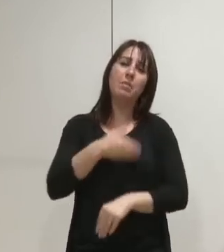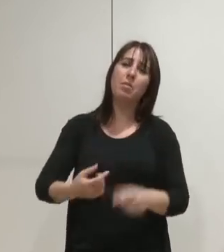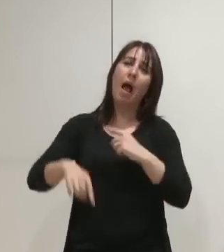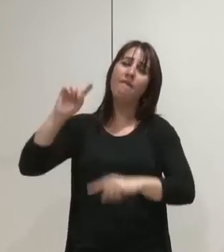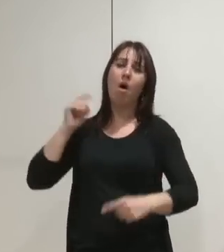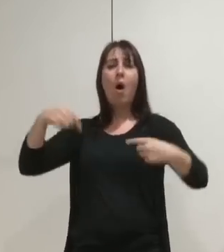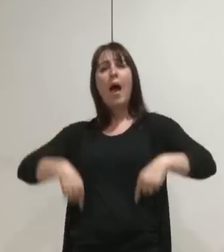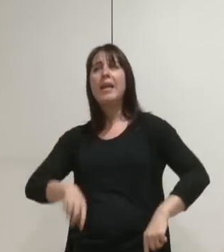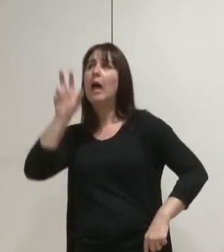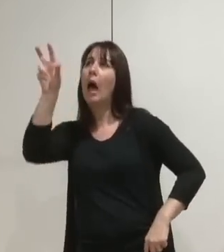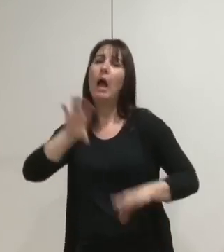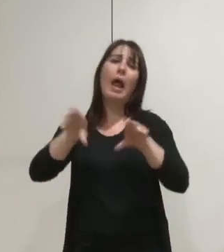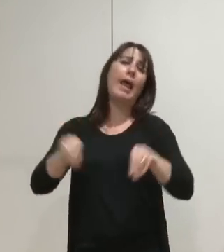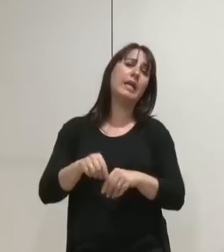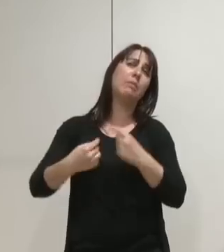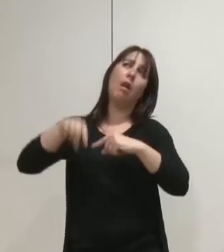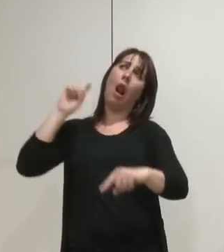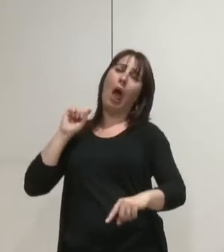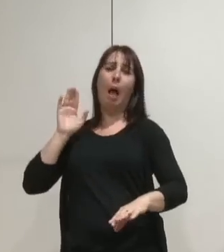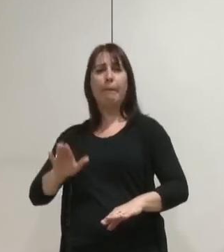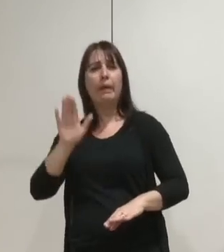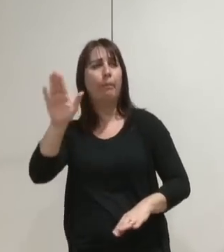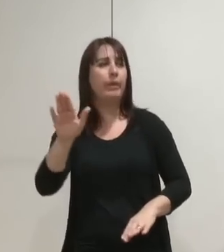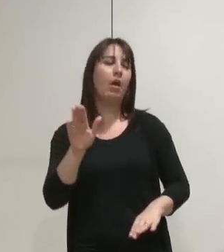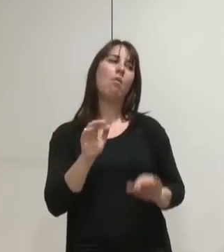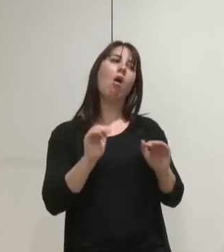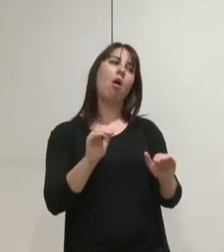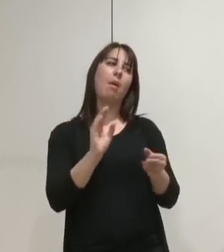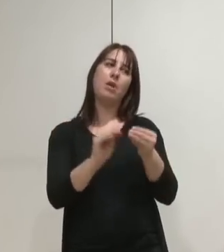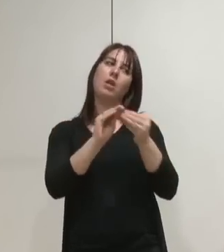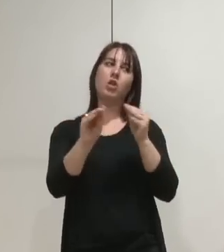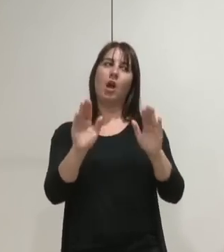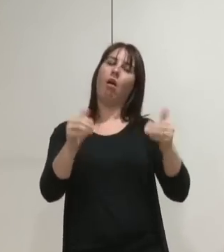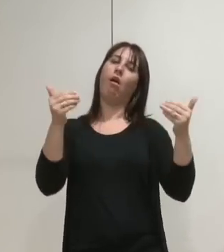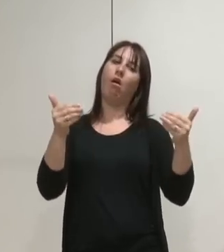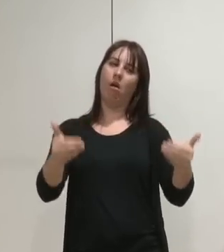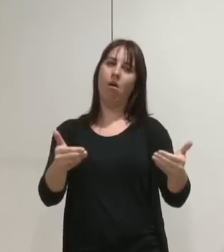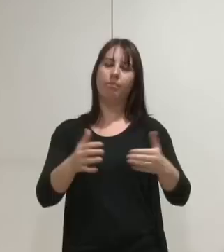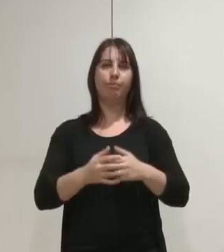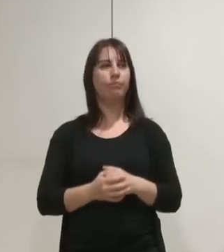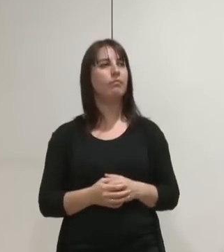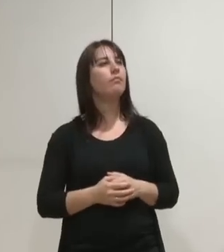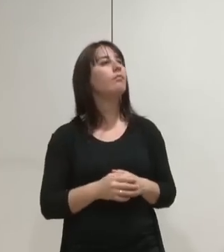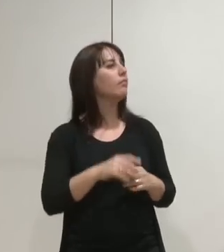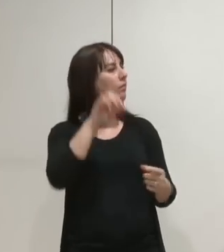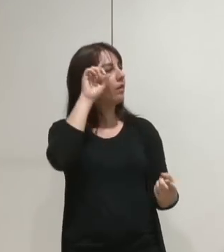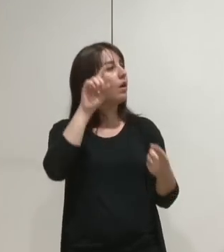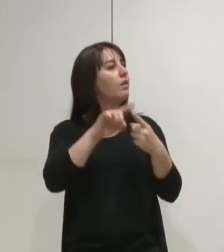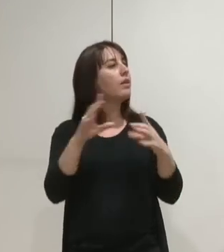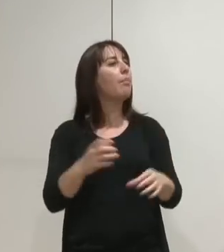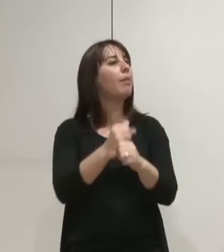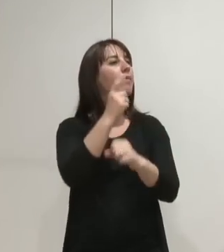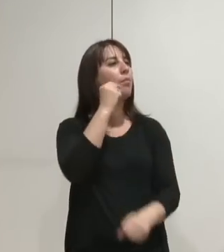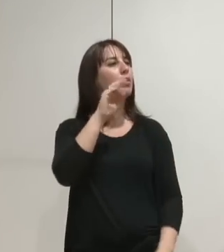l'état l'ancienne municipalité enfin l'exercice à quelque fois c'est limite allez sur ce sujet également monsieur